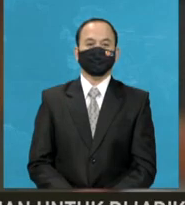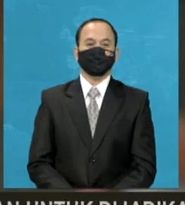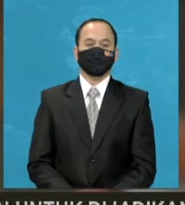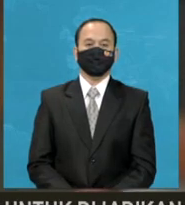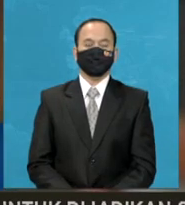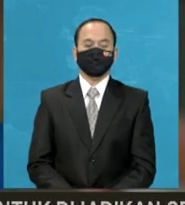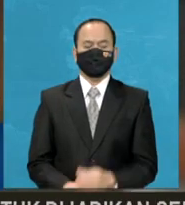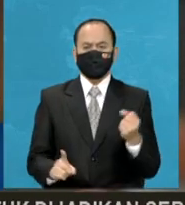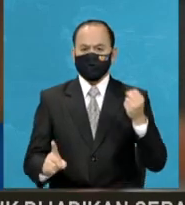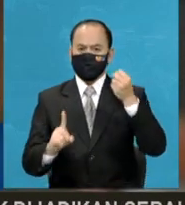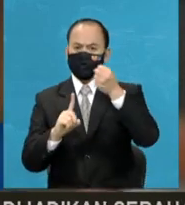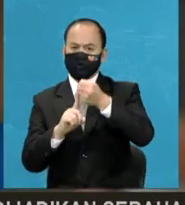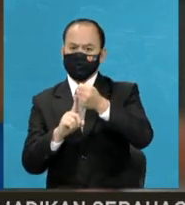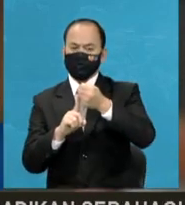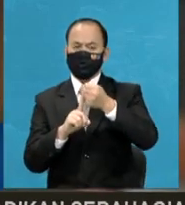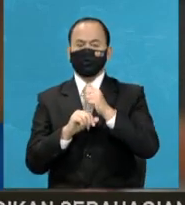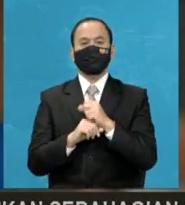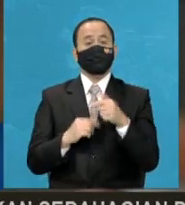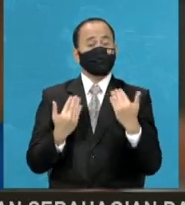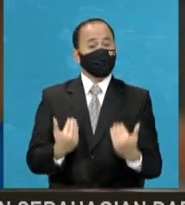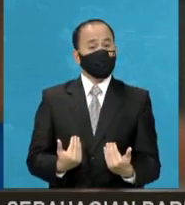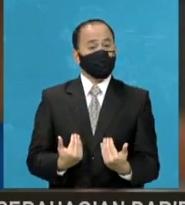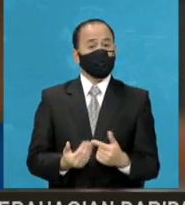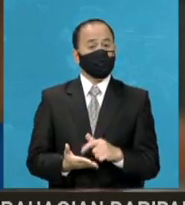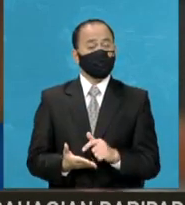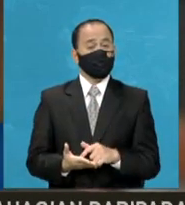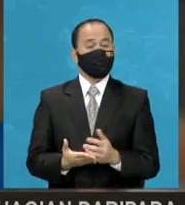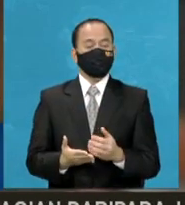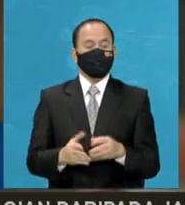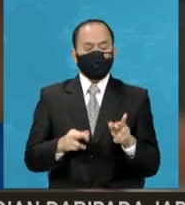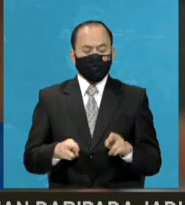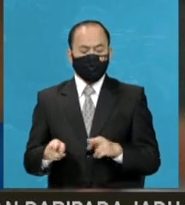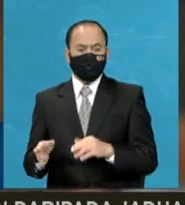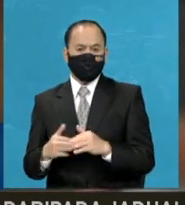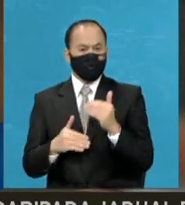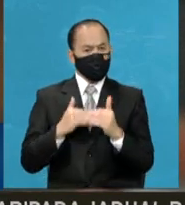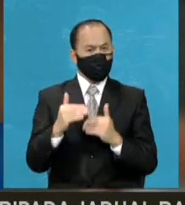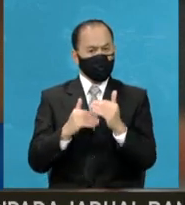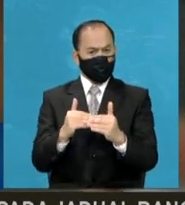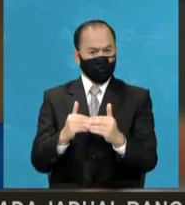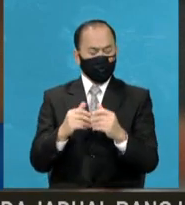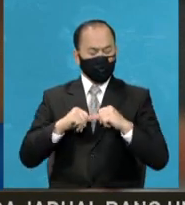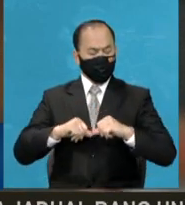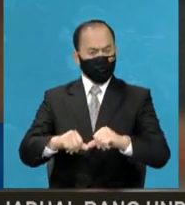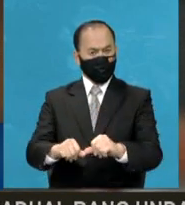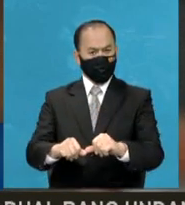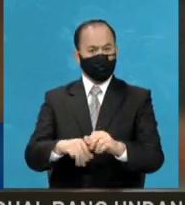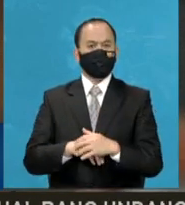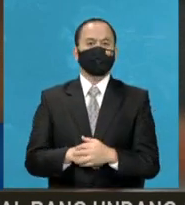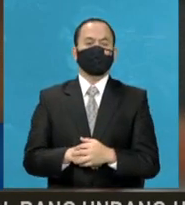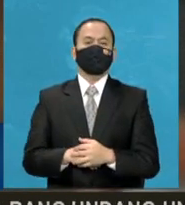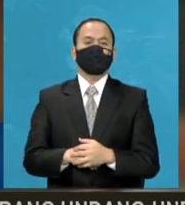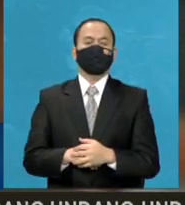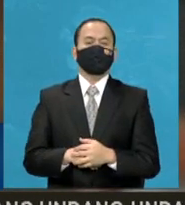Hai setuju promo Ini bukan saja akan dijadikan sebagai pejalan dalam perencanaan dan tindakan seterusnya malahan juga